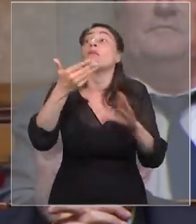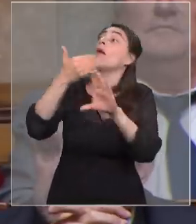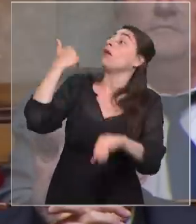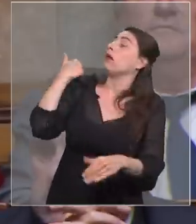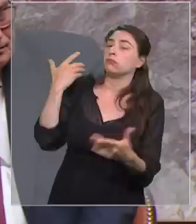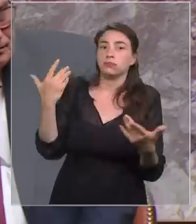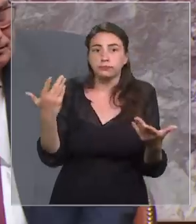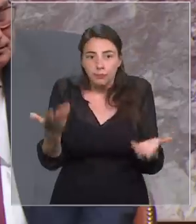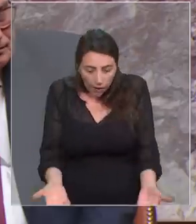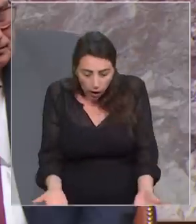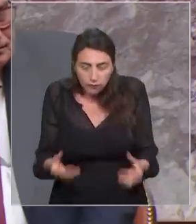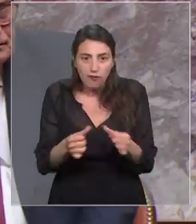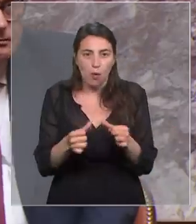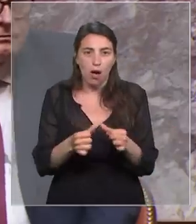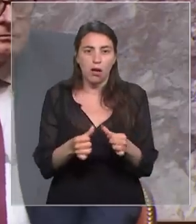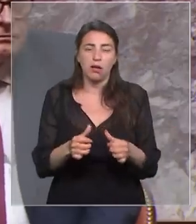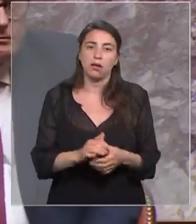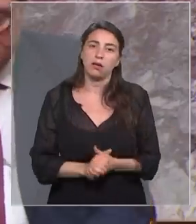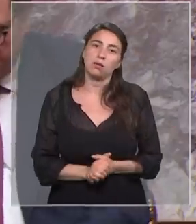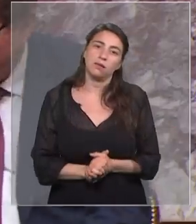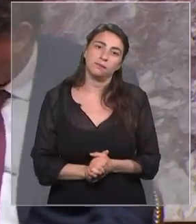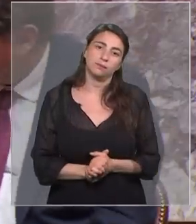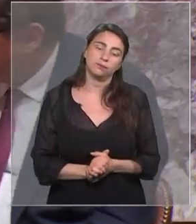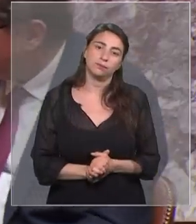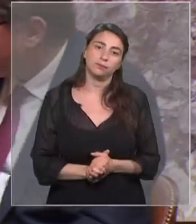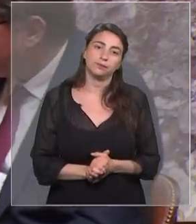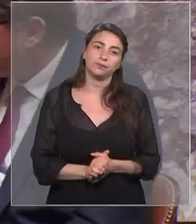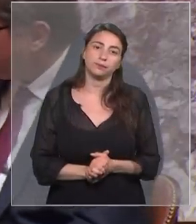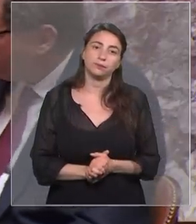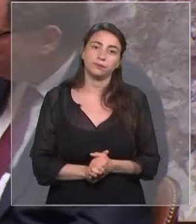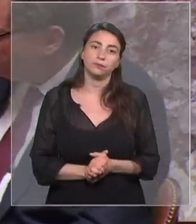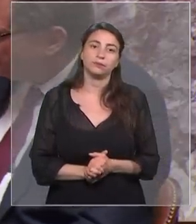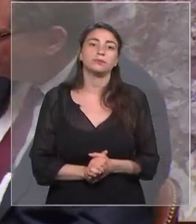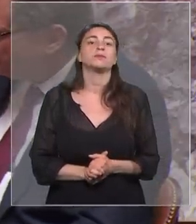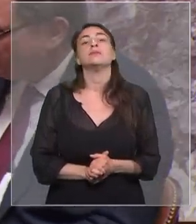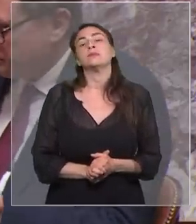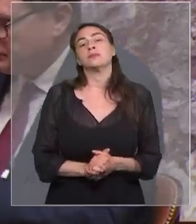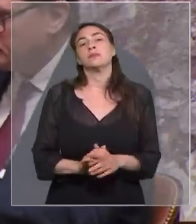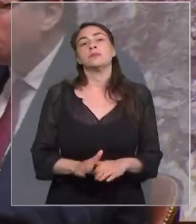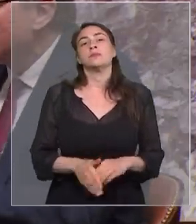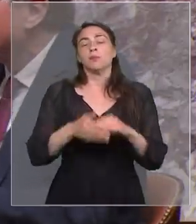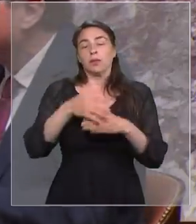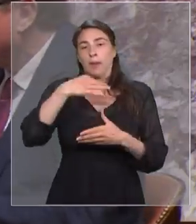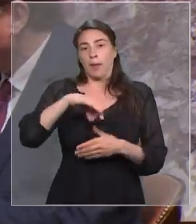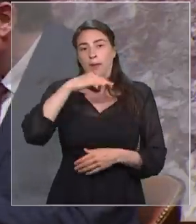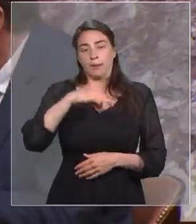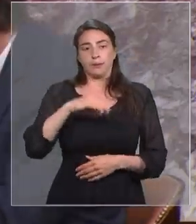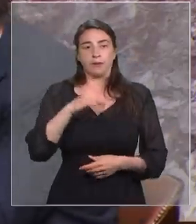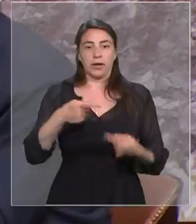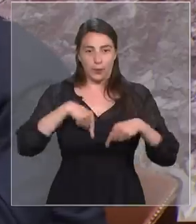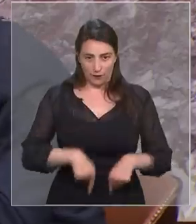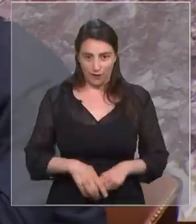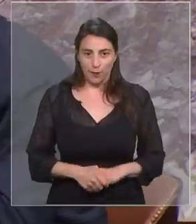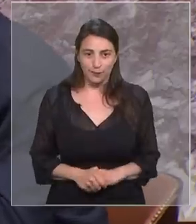chers collègues. La parole est à Monsieur Olivier Véran, porte-parole du gouvernement et chargé du renouveau